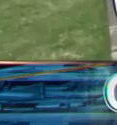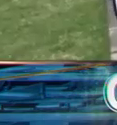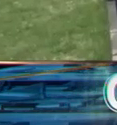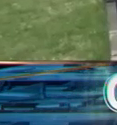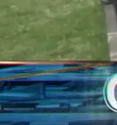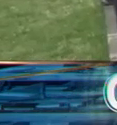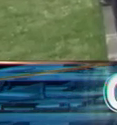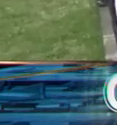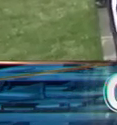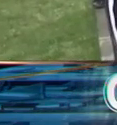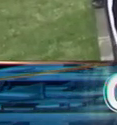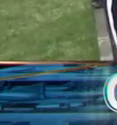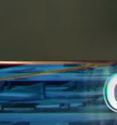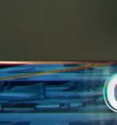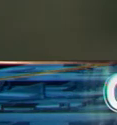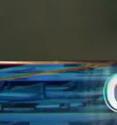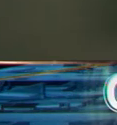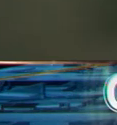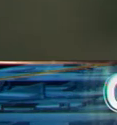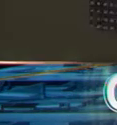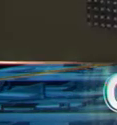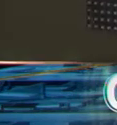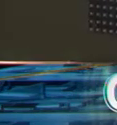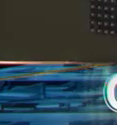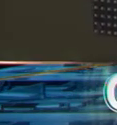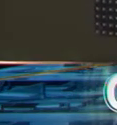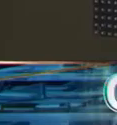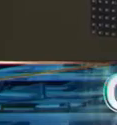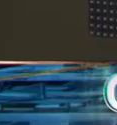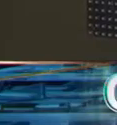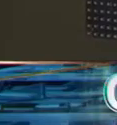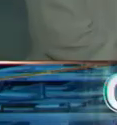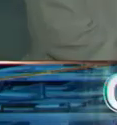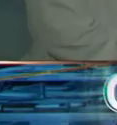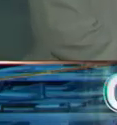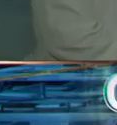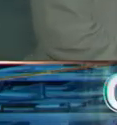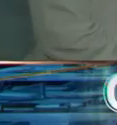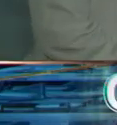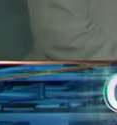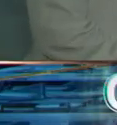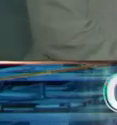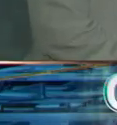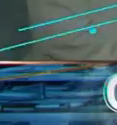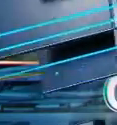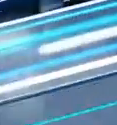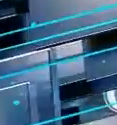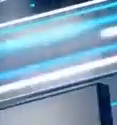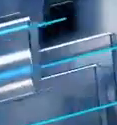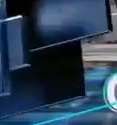страны оказались заражены вирусом. Какова ситуация в Алматинской области? Оценка вице-министра